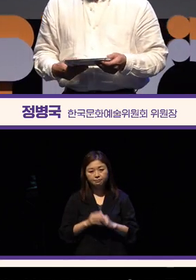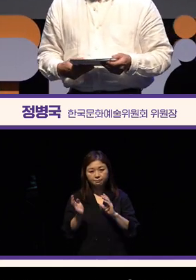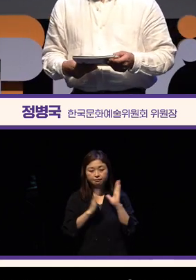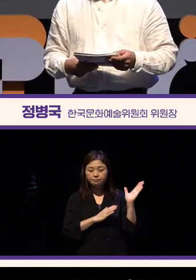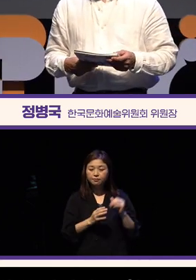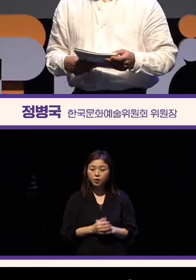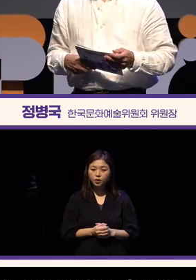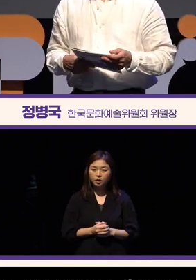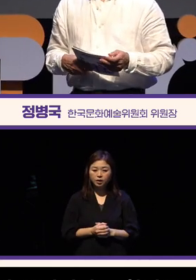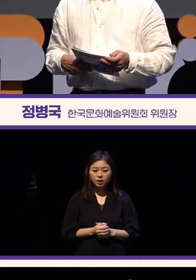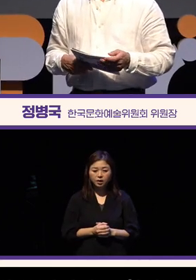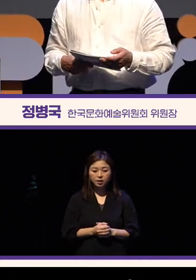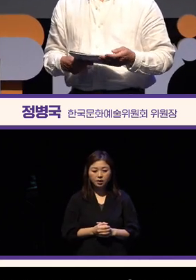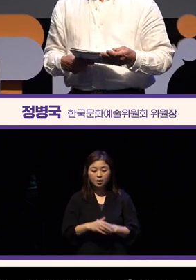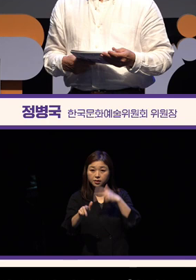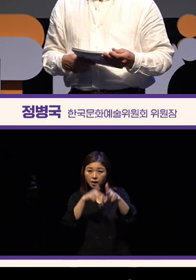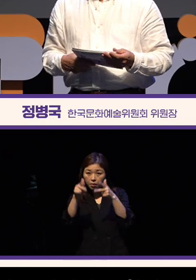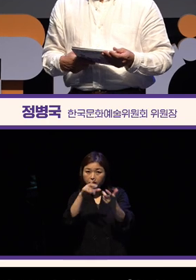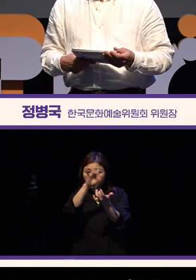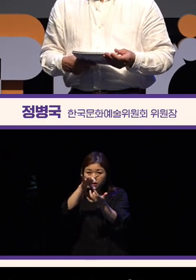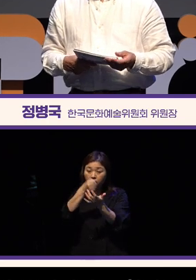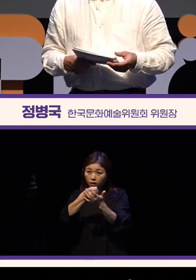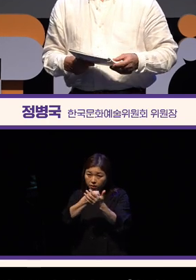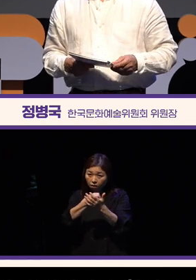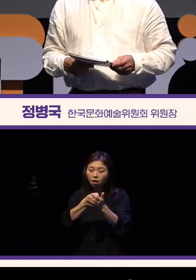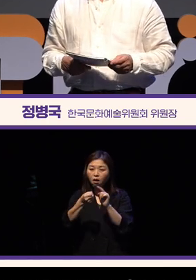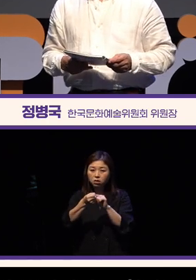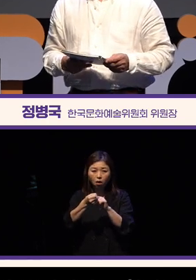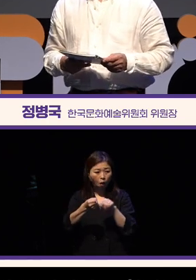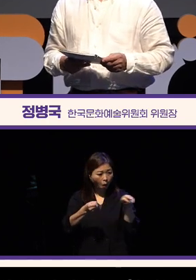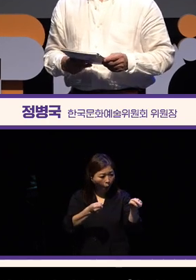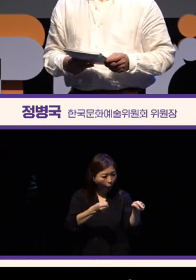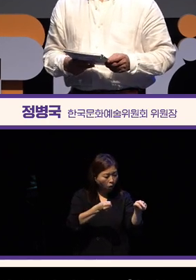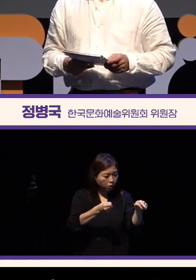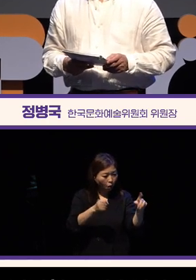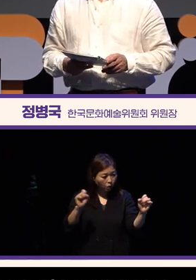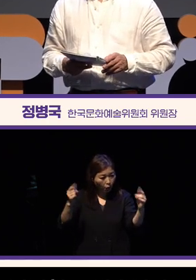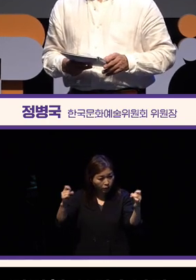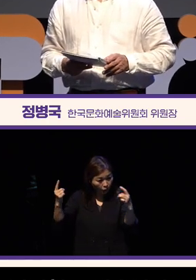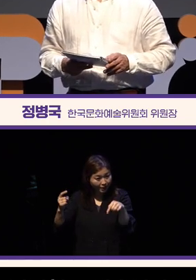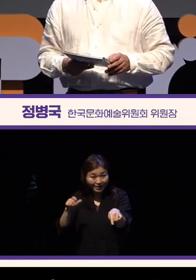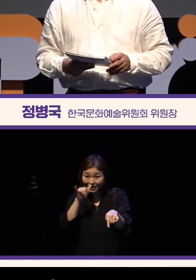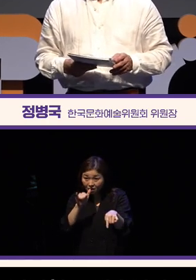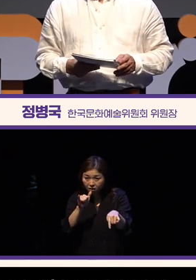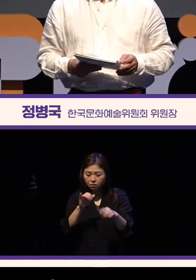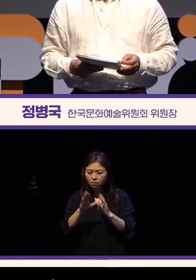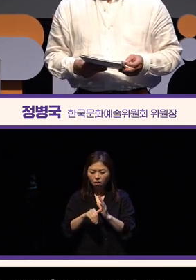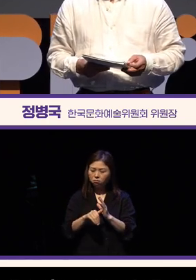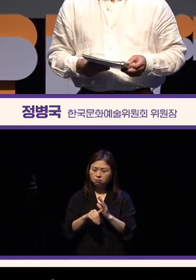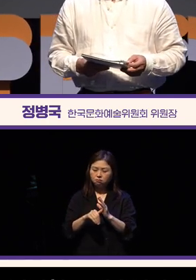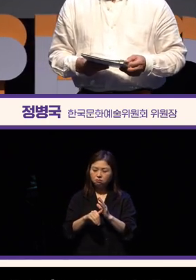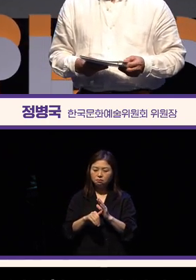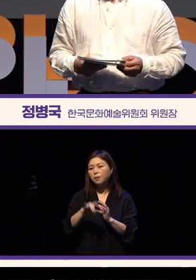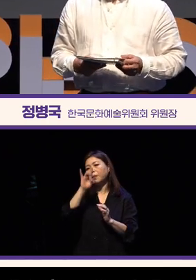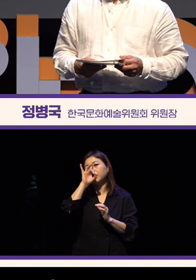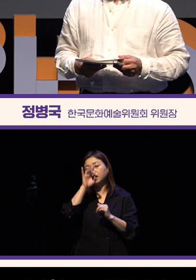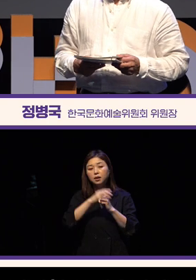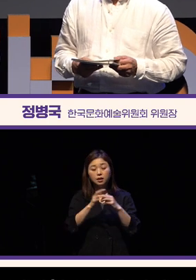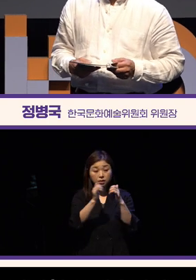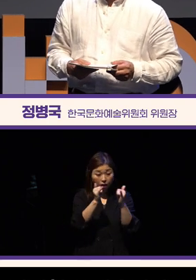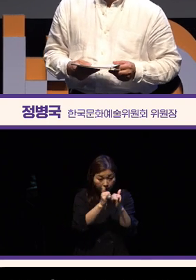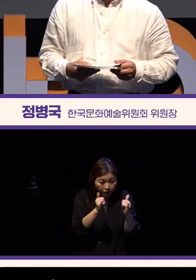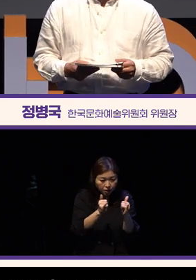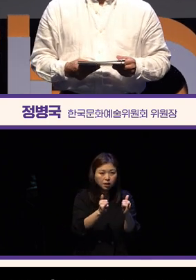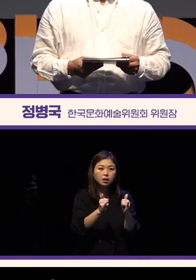또 여러 사업이 선정되는 것을 제한해서 지원 신청자에 대한 고른 기회를 주는 한편 지원